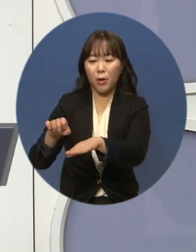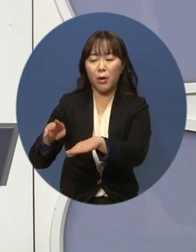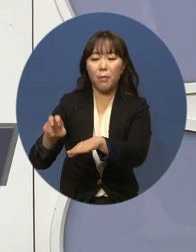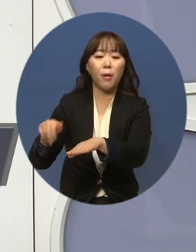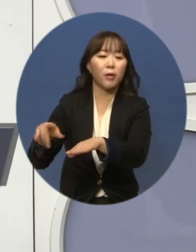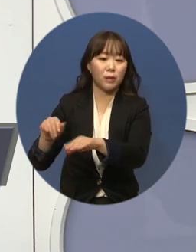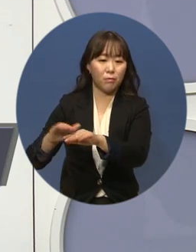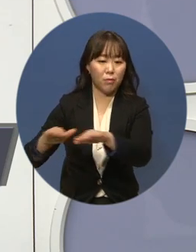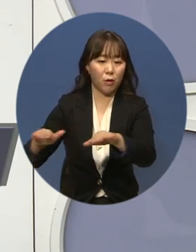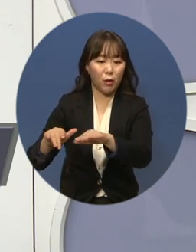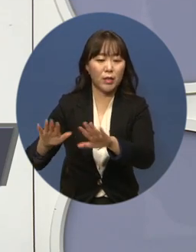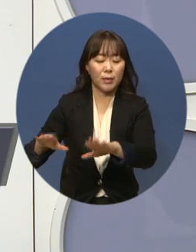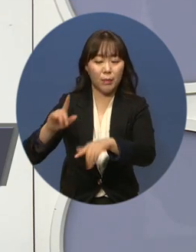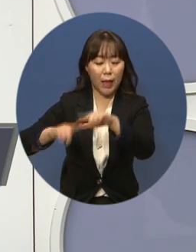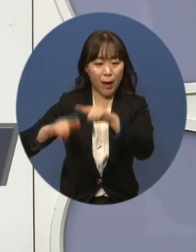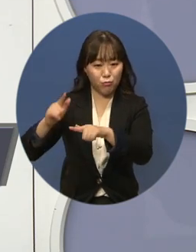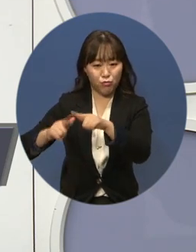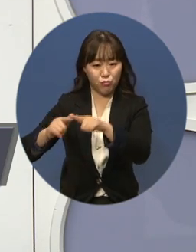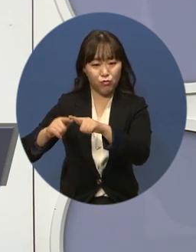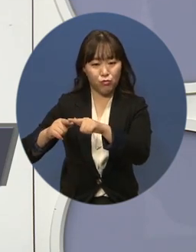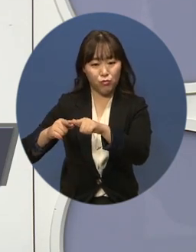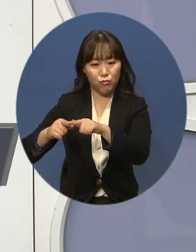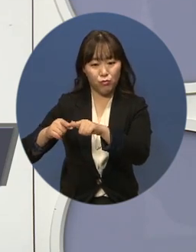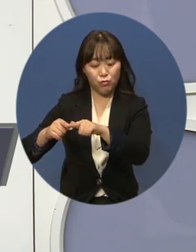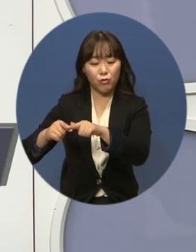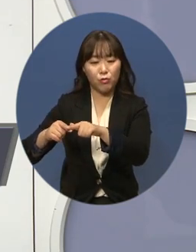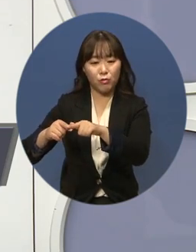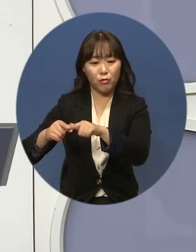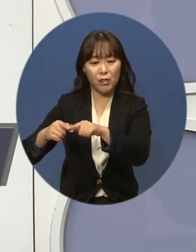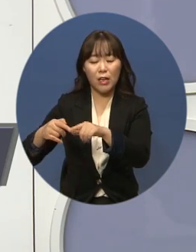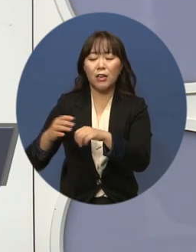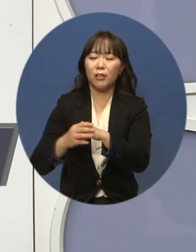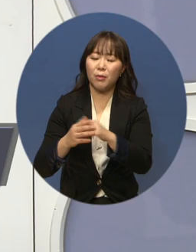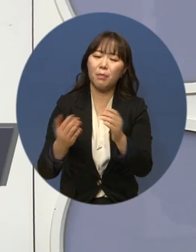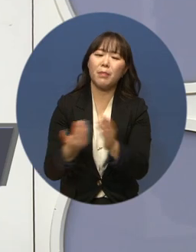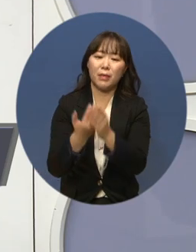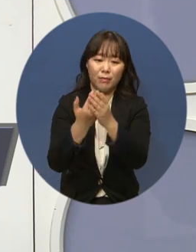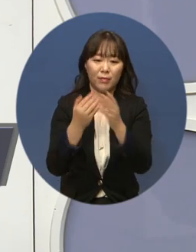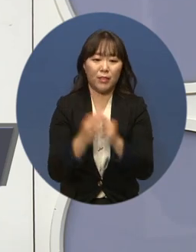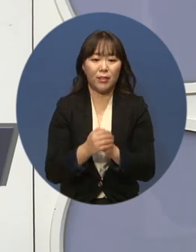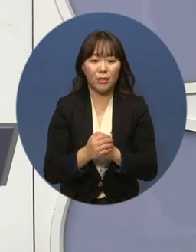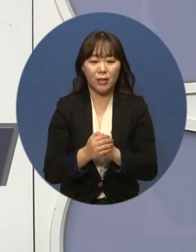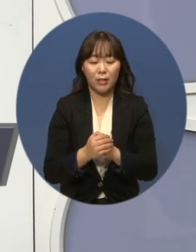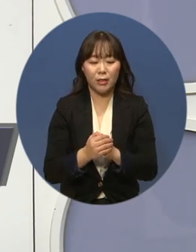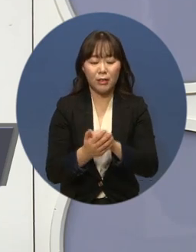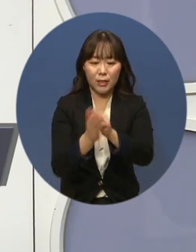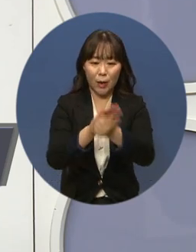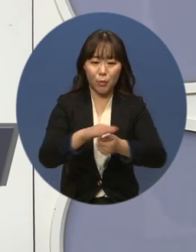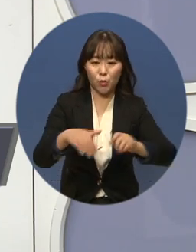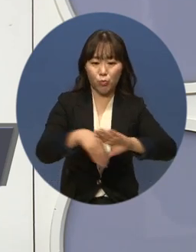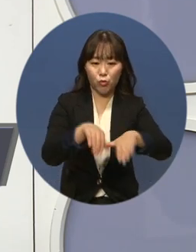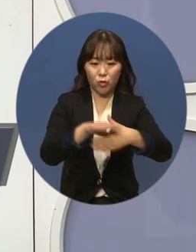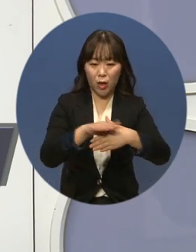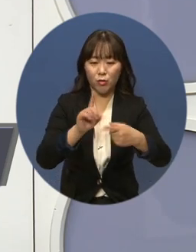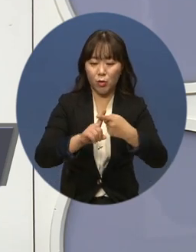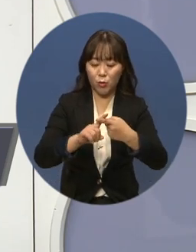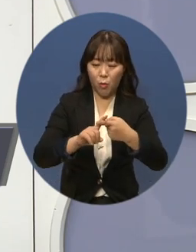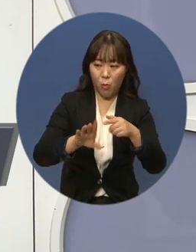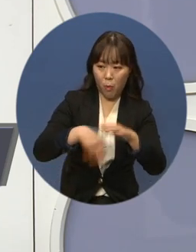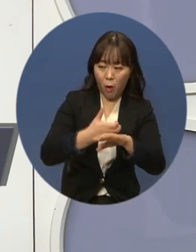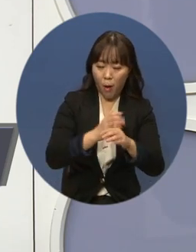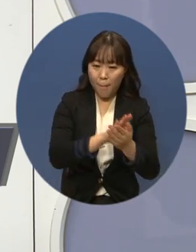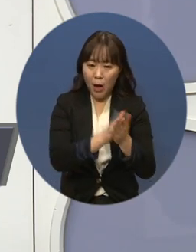팽장으로 지금은 수목장으로까지 발전을 했습니다. 그래서 이제 장묘 문화를 핵심한 거에 대해서 굉장히 그